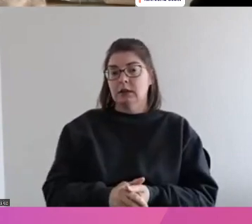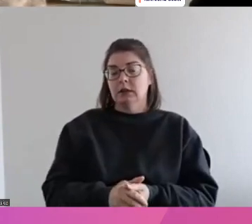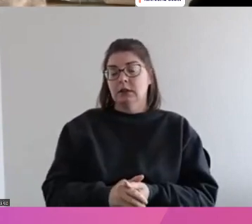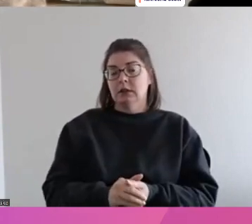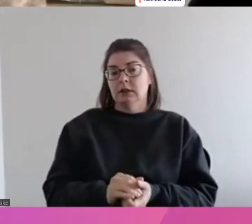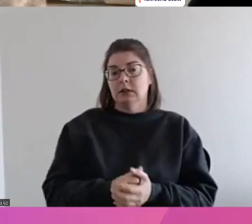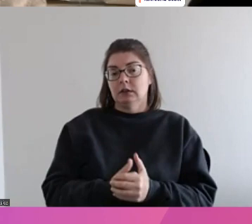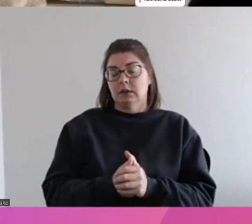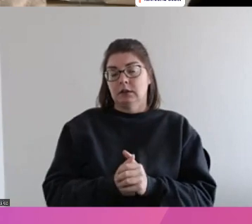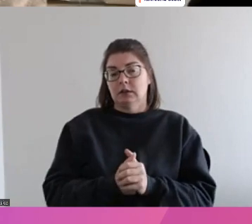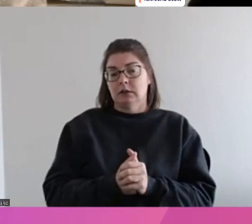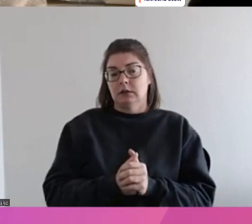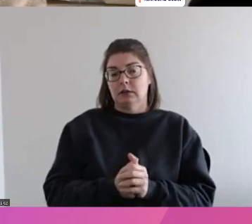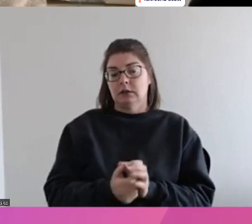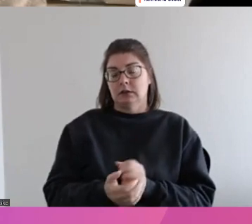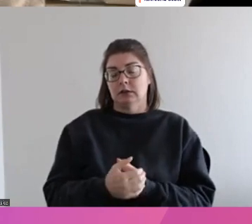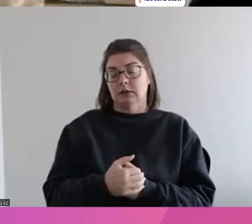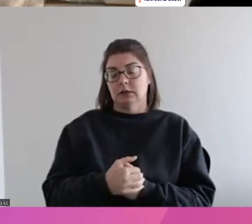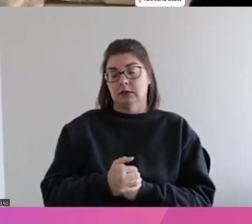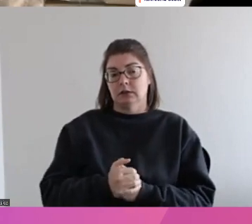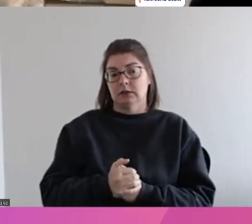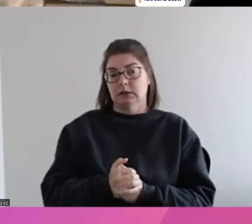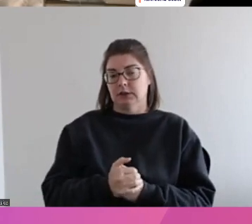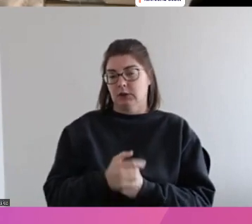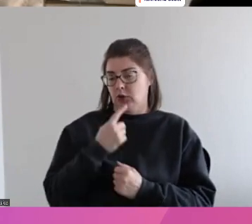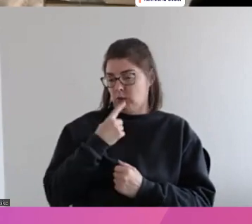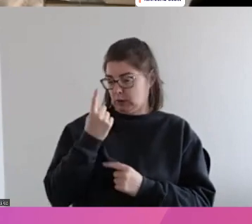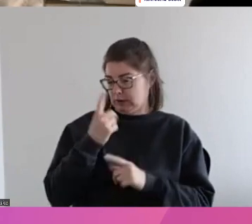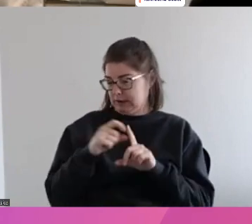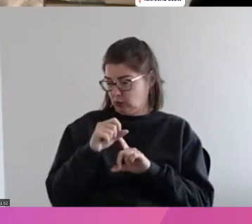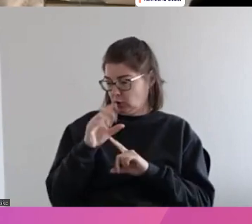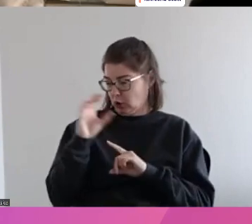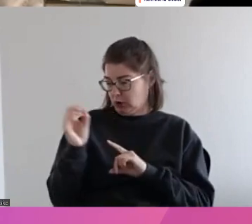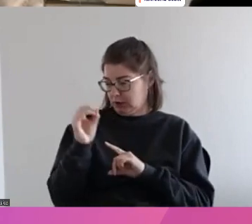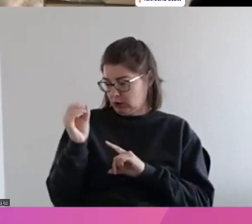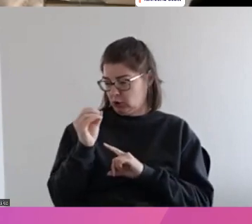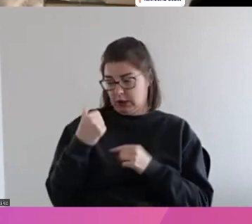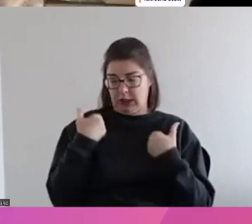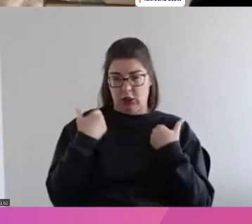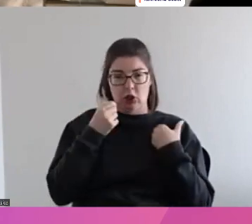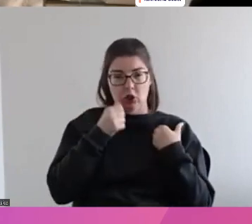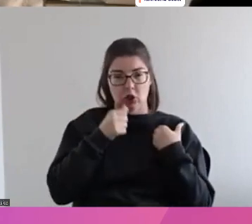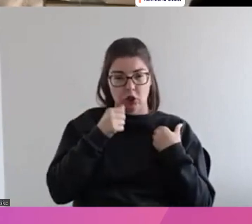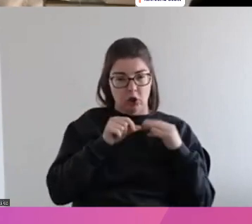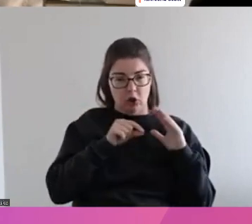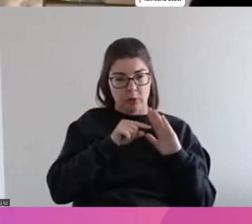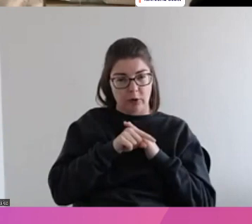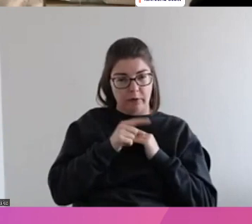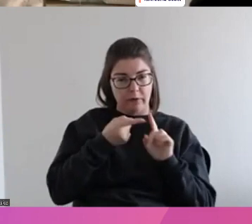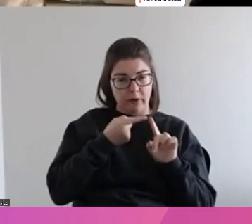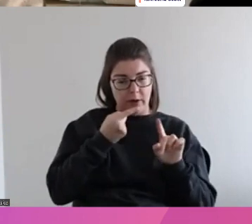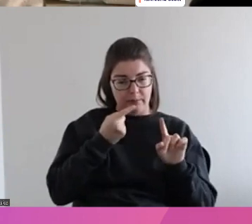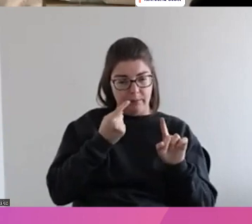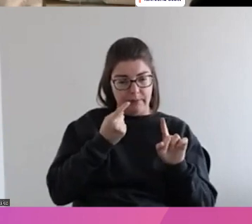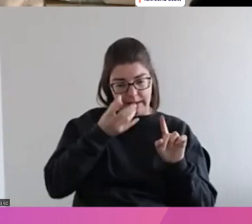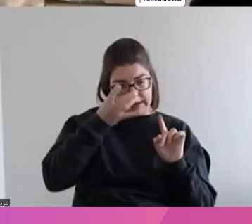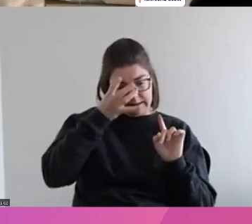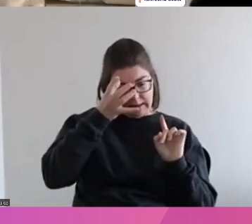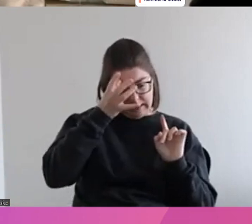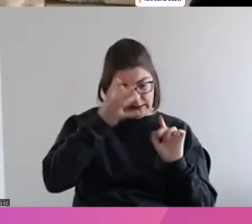justement de travailler sur un article là-dessus, mais il y a cette affaire en Ontario où cette petite fille a